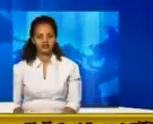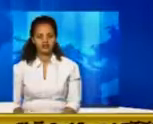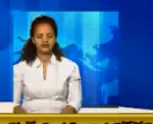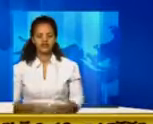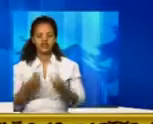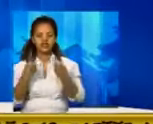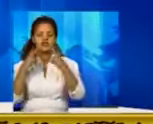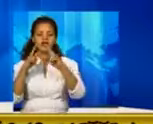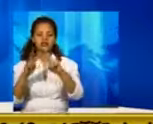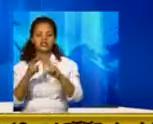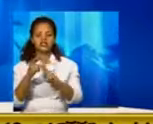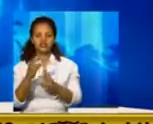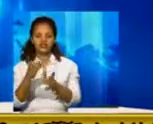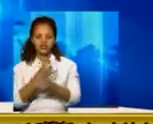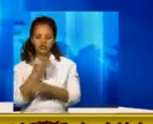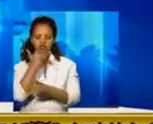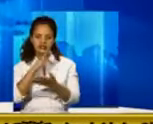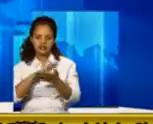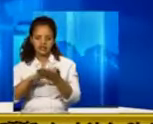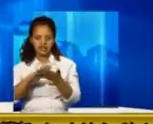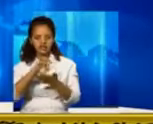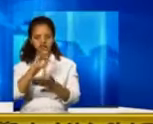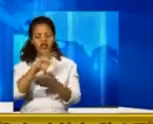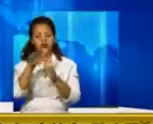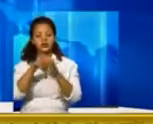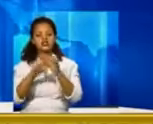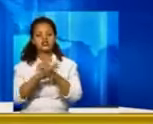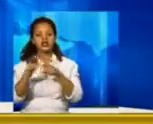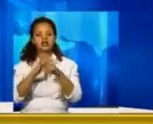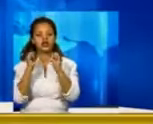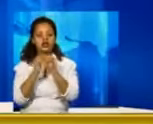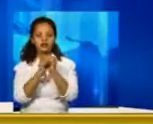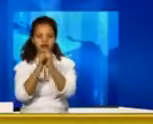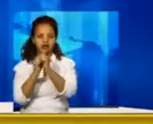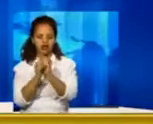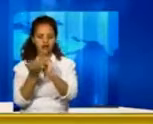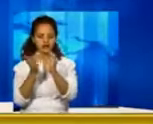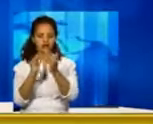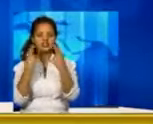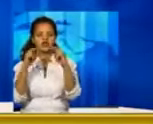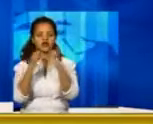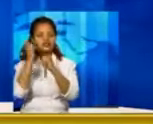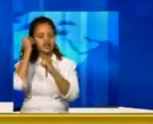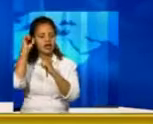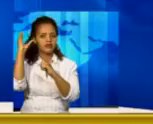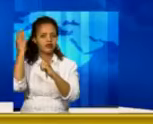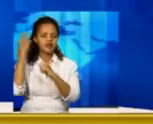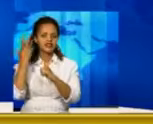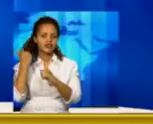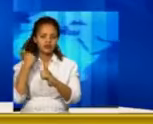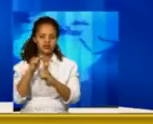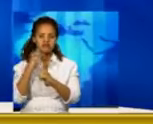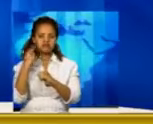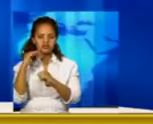ተመልካቾች ለተፈጠረው ስህተት ይቅርታን ጠይቃለን። ከመላው ስርጭት ባለሙያዎች ጋር በጋራ በመሆን ከዜናዎቹ ጋር ጸጋይ ፋንስ ነበርኩ። ምስክሯ